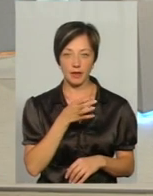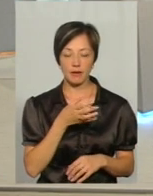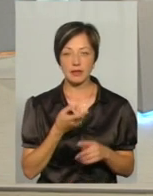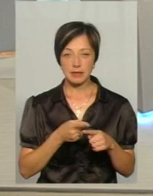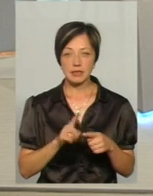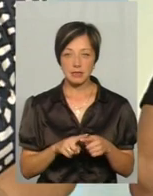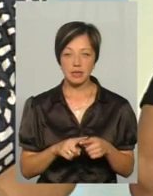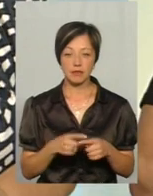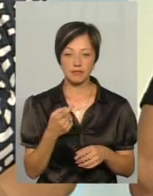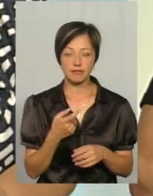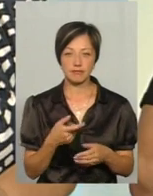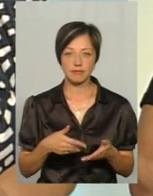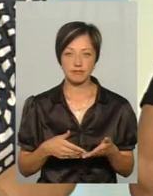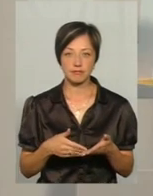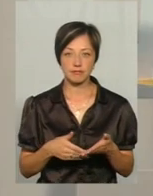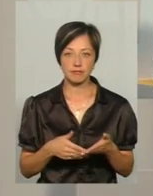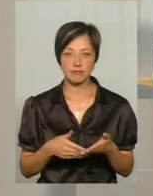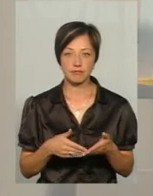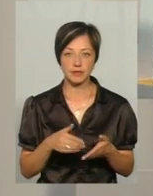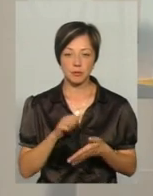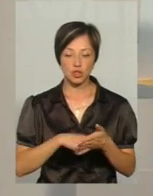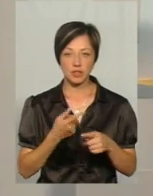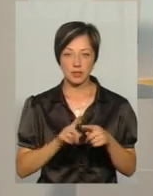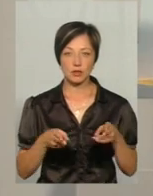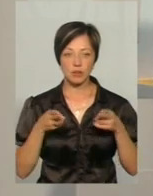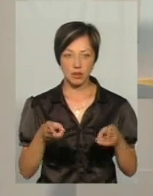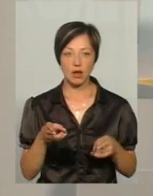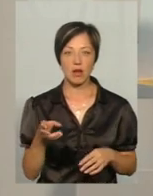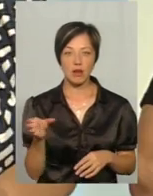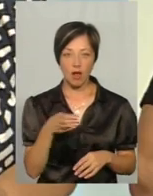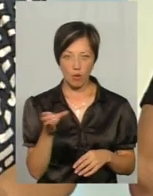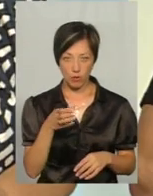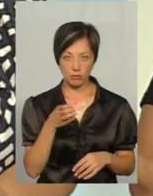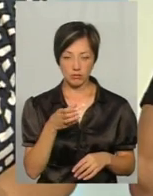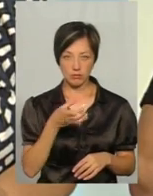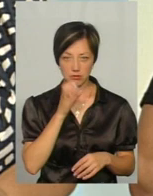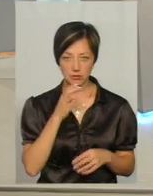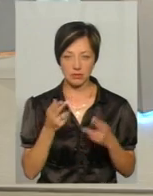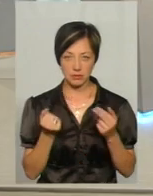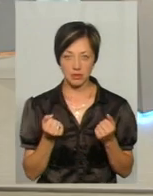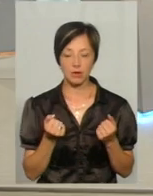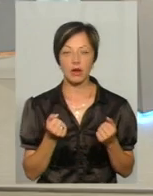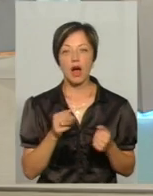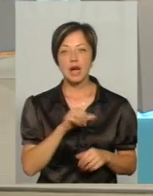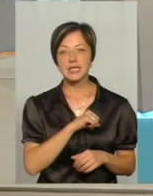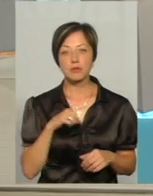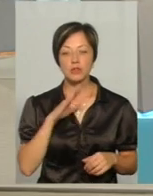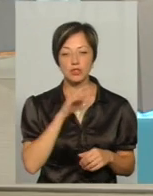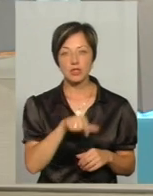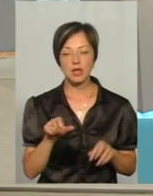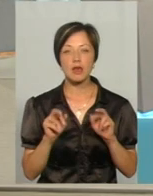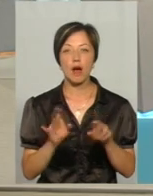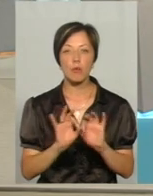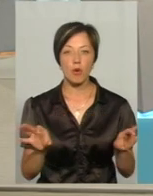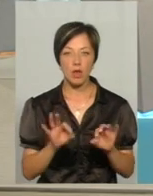спіткало на таку думку. Вживання алкогольних напоїв, так? Так. А самі жінки як